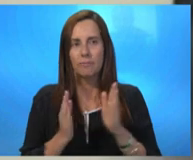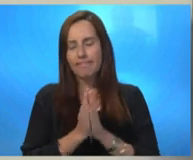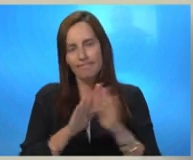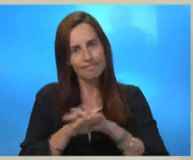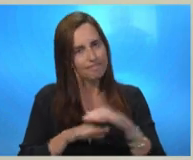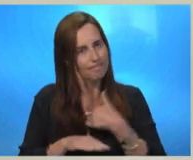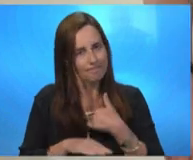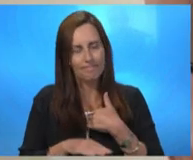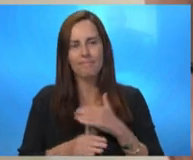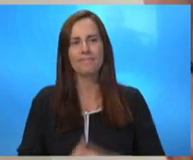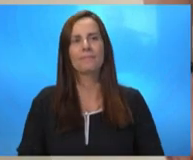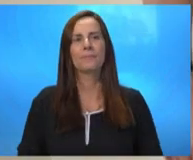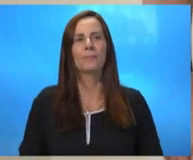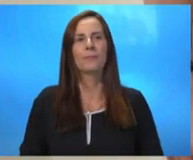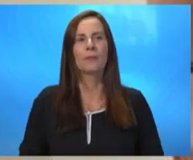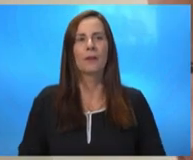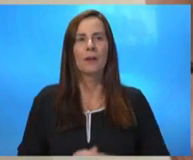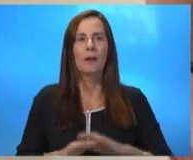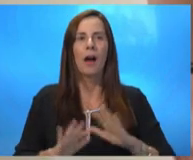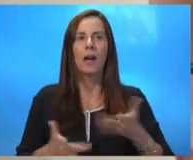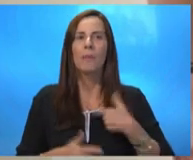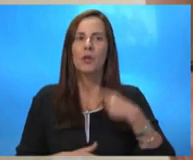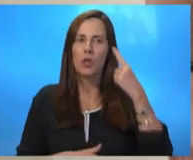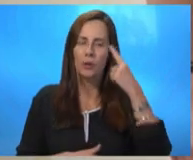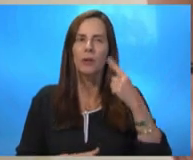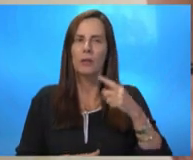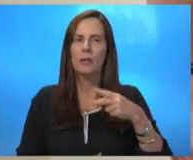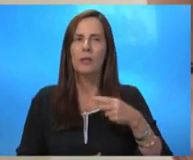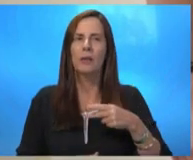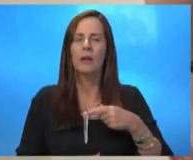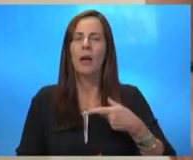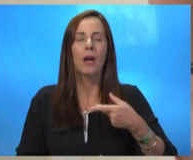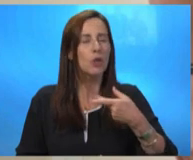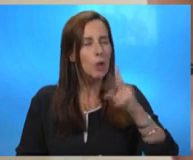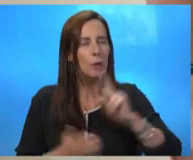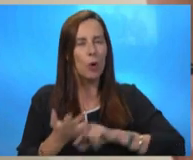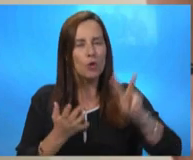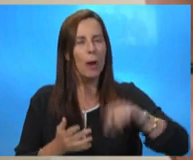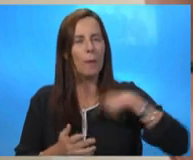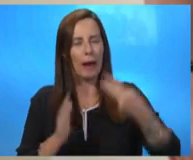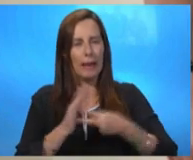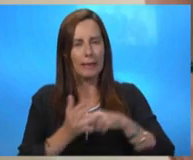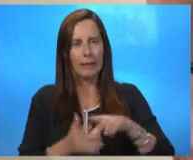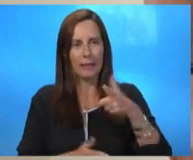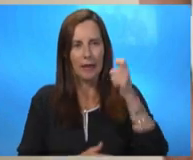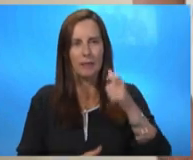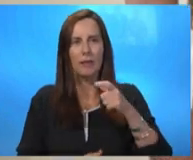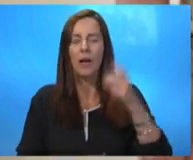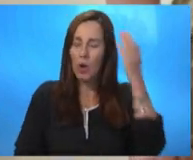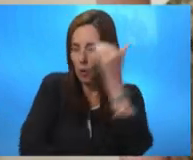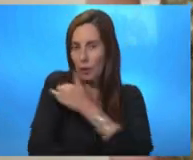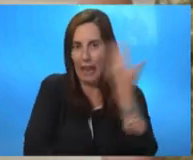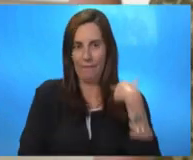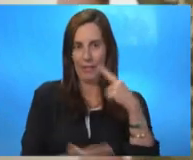пожалуйста, но насколько мне известно, эта операция готовилась два месяца. Меня посвятили в курс дела